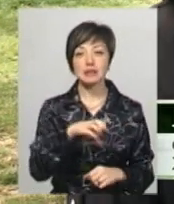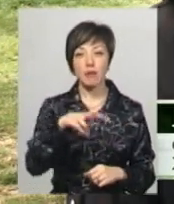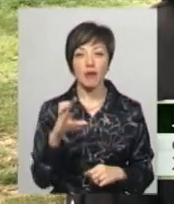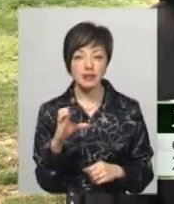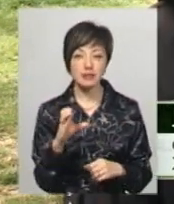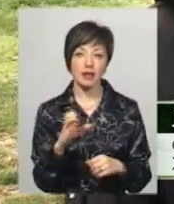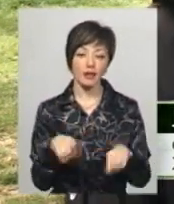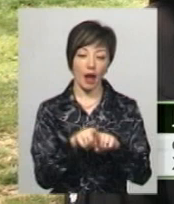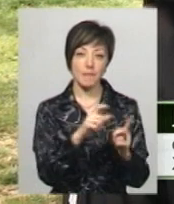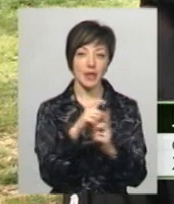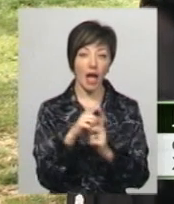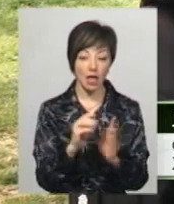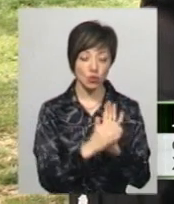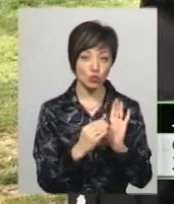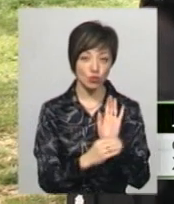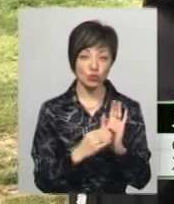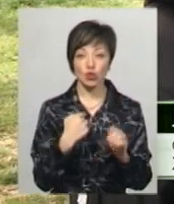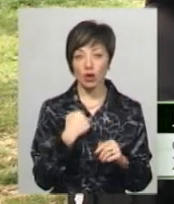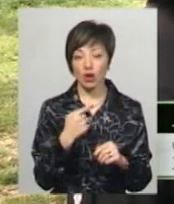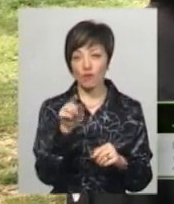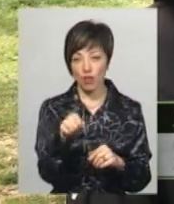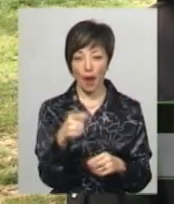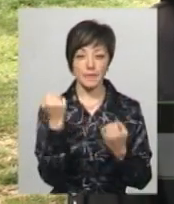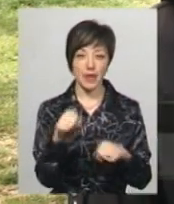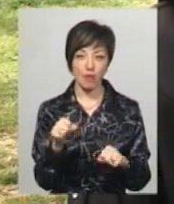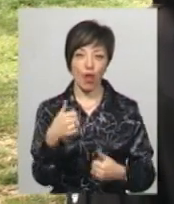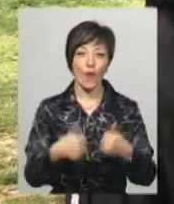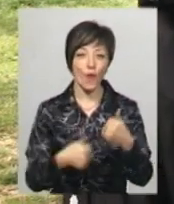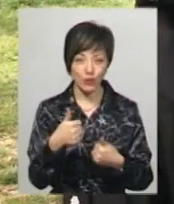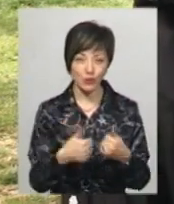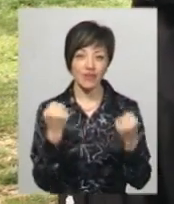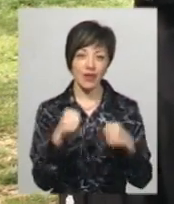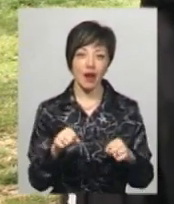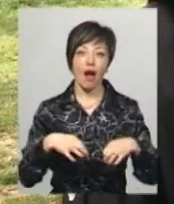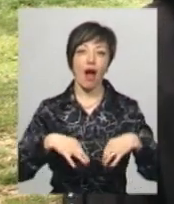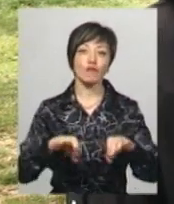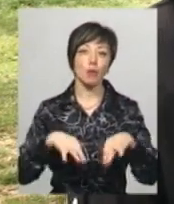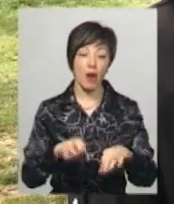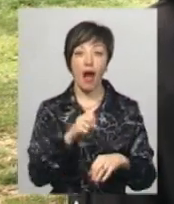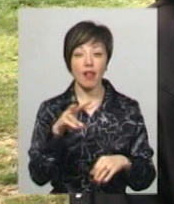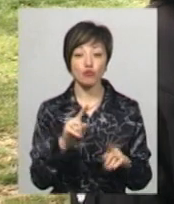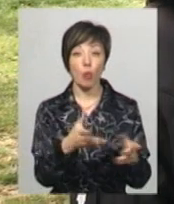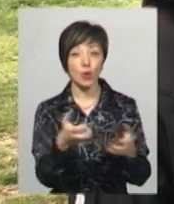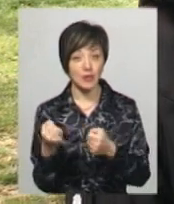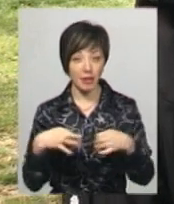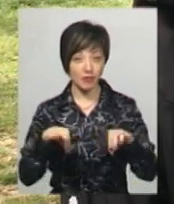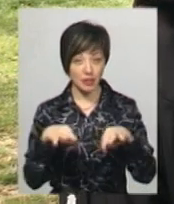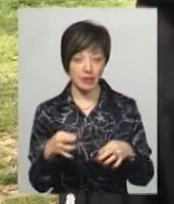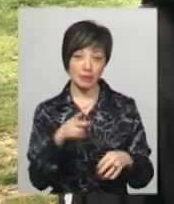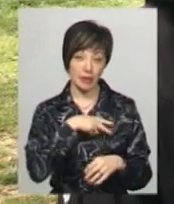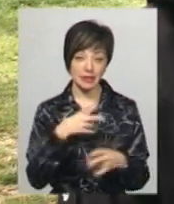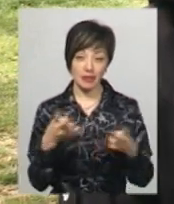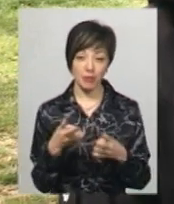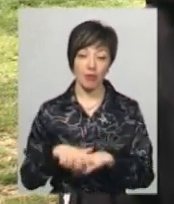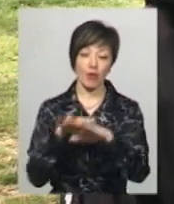з таким текстом, що вона стала переможницею конкурсу та виграла автомобіль. Але для того, щоб отримати свій приз,